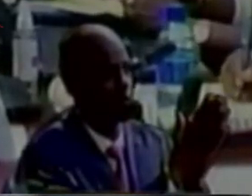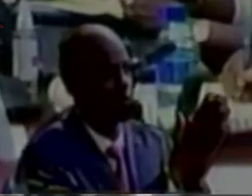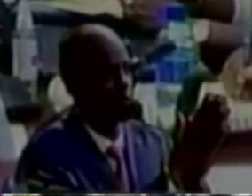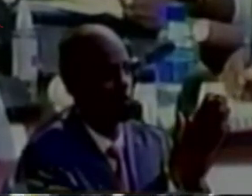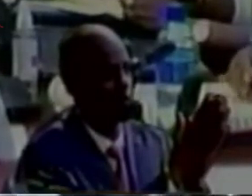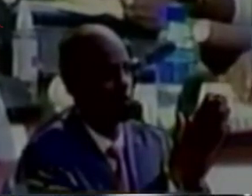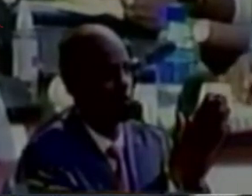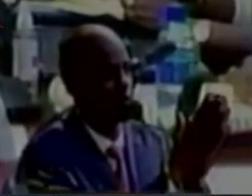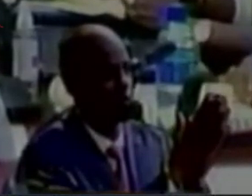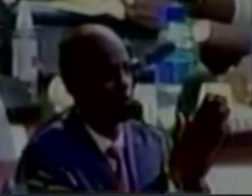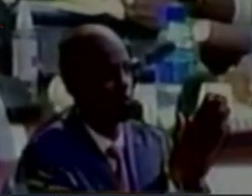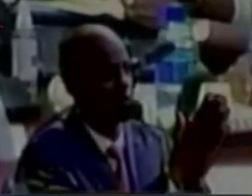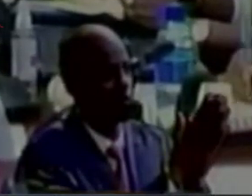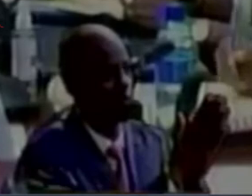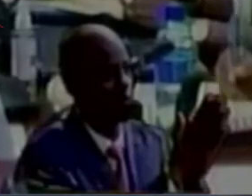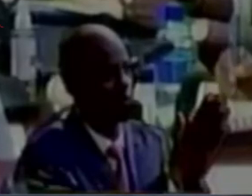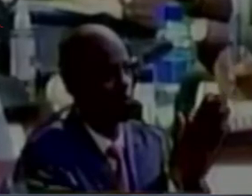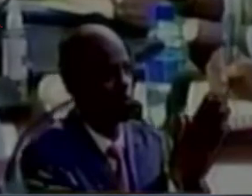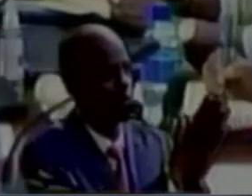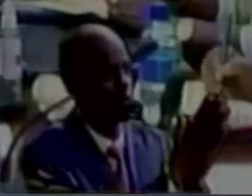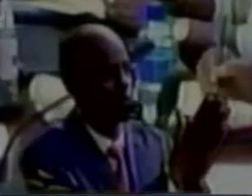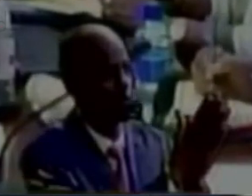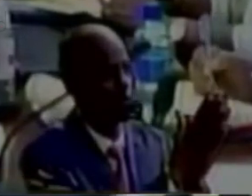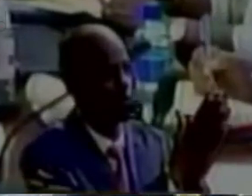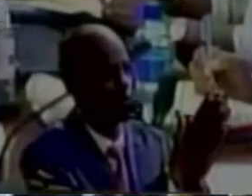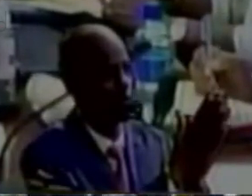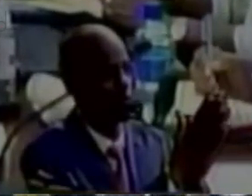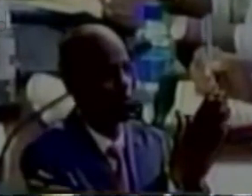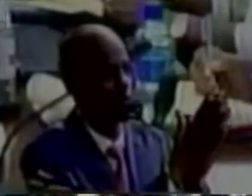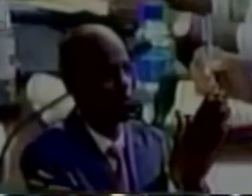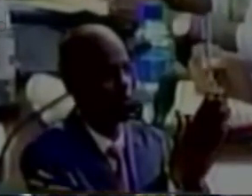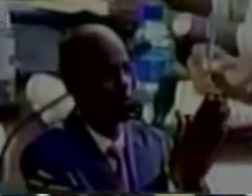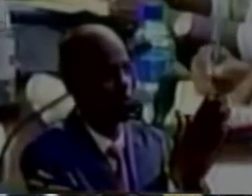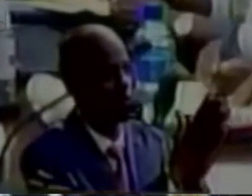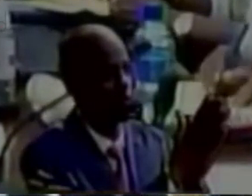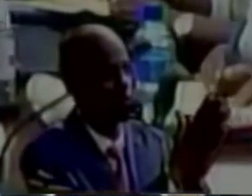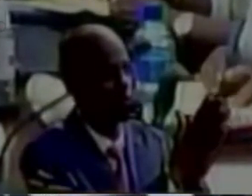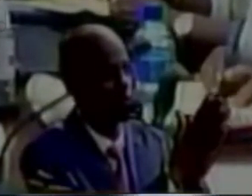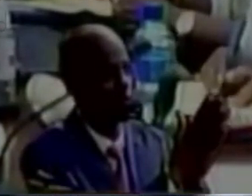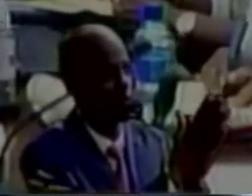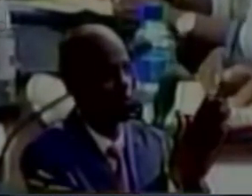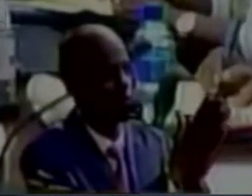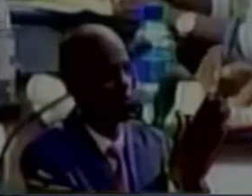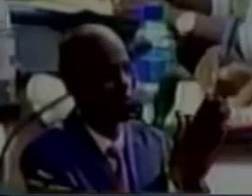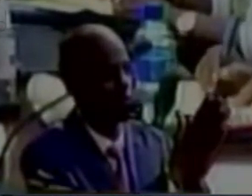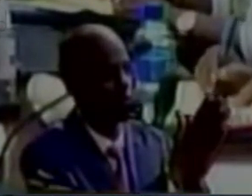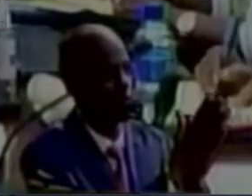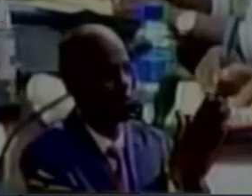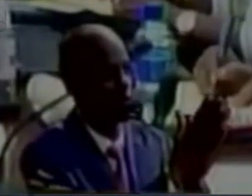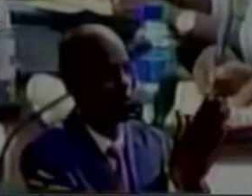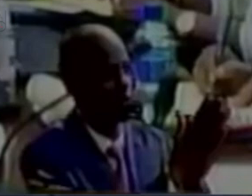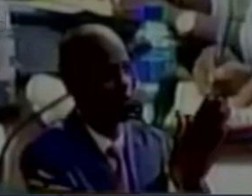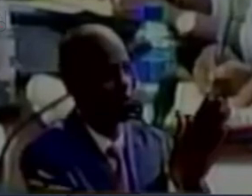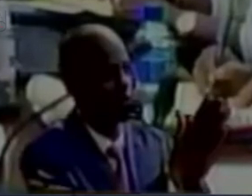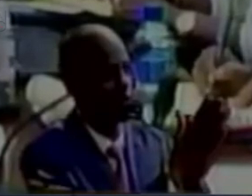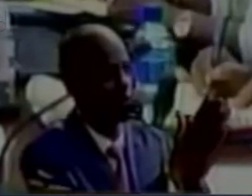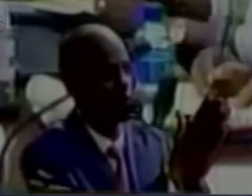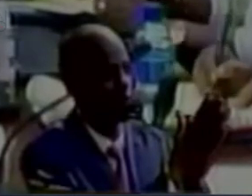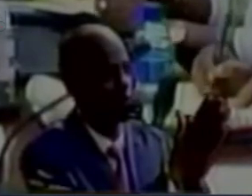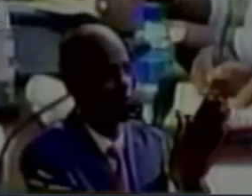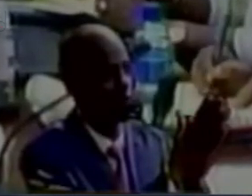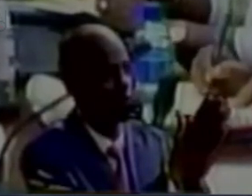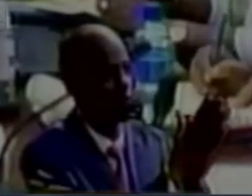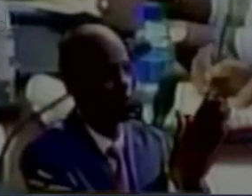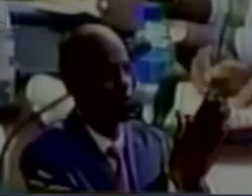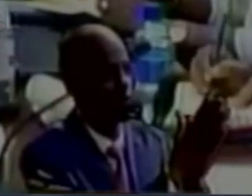on pourrait, à travers CERC, c'est-à-dire la réallocation de ressources vers nos composantes d'urgence, remobiliser quelques